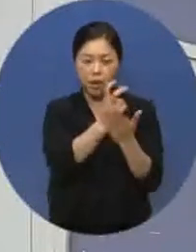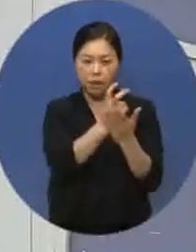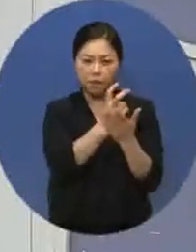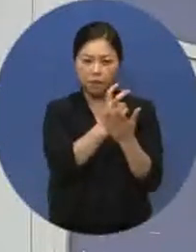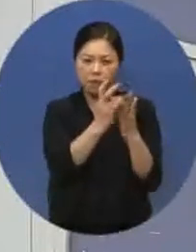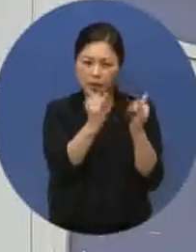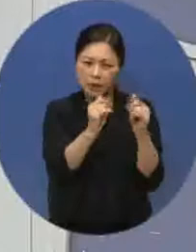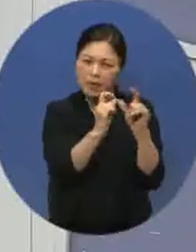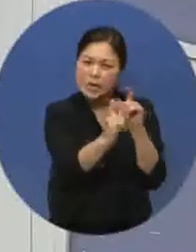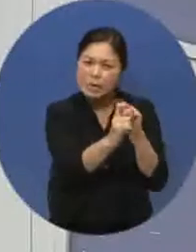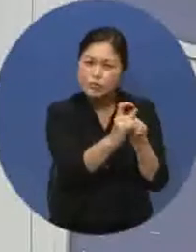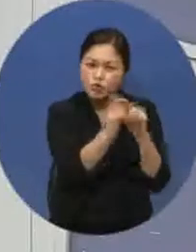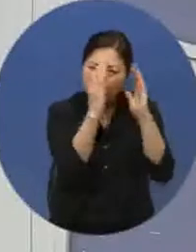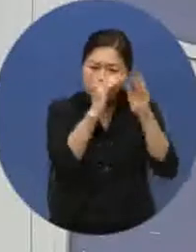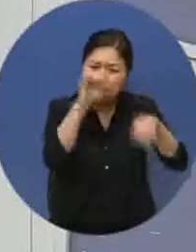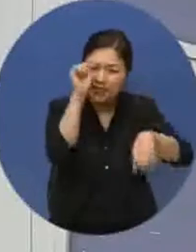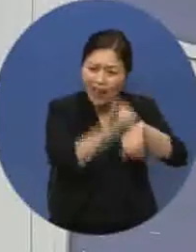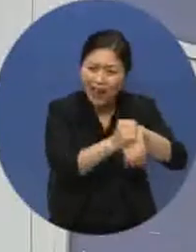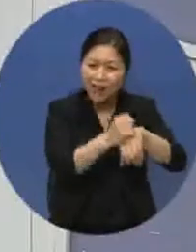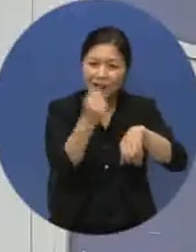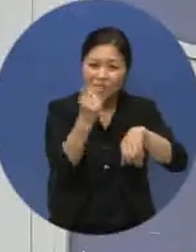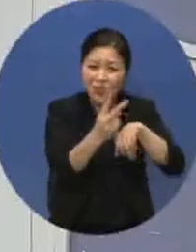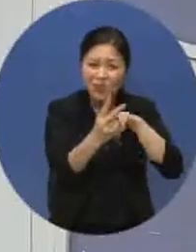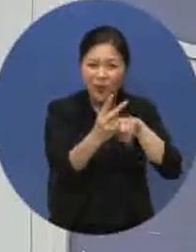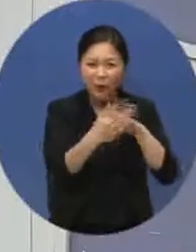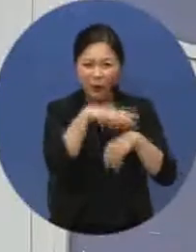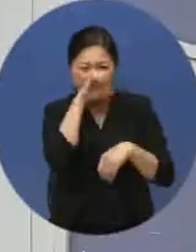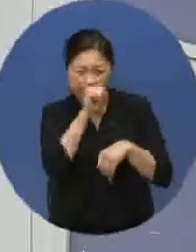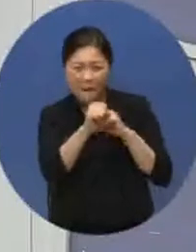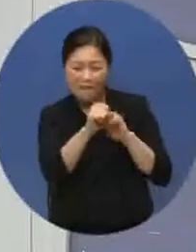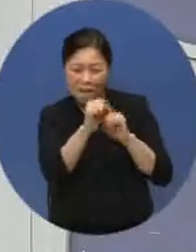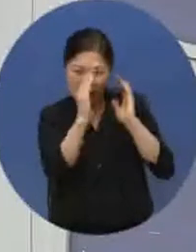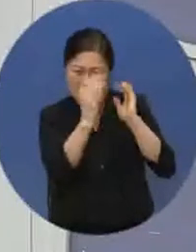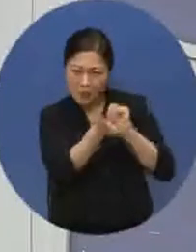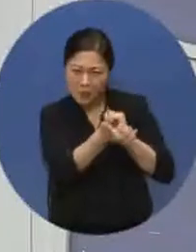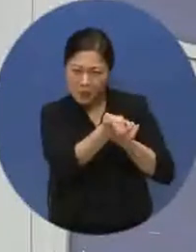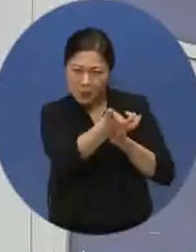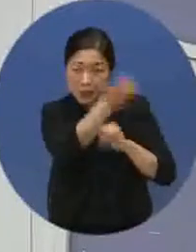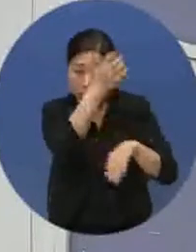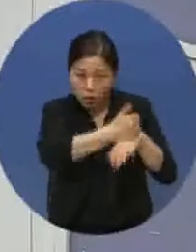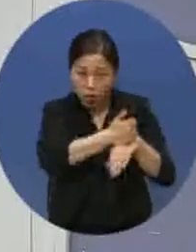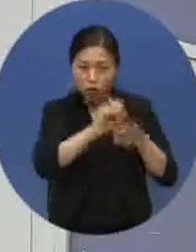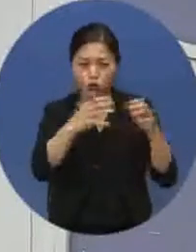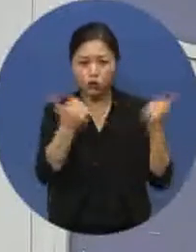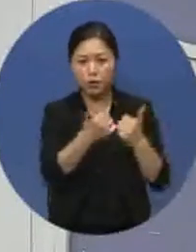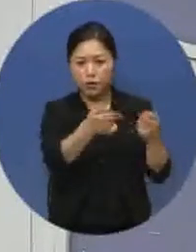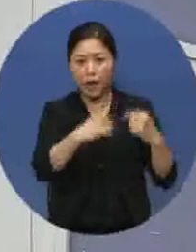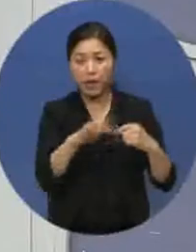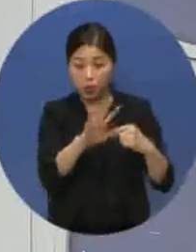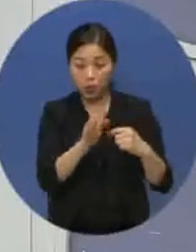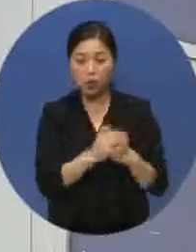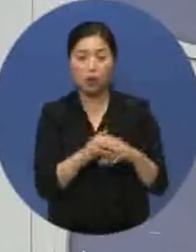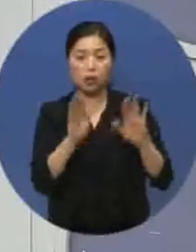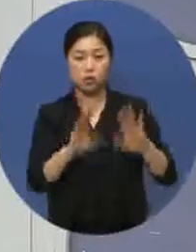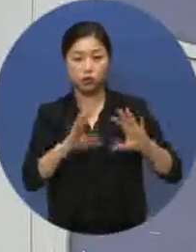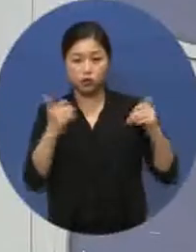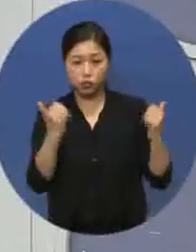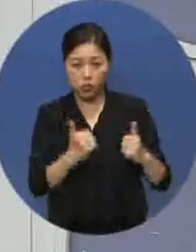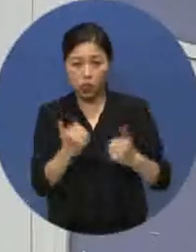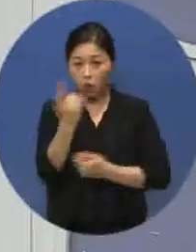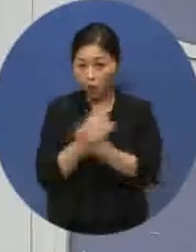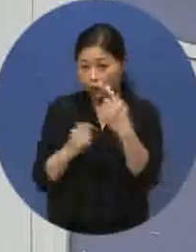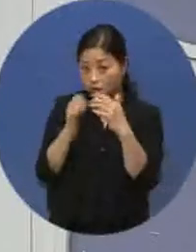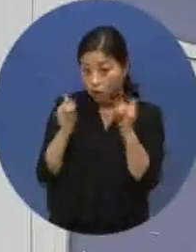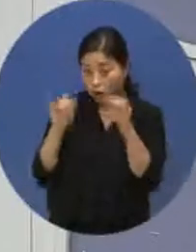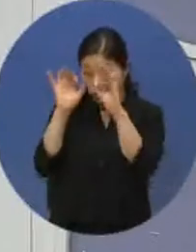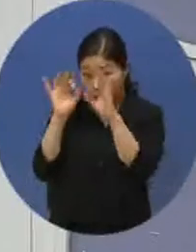소수 엘리트여가지고 공부 잘하고 뭐 엘리트 코스만 봤다가 국회 오는 것이 아니라 지금 국회를 구성하는 그 법조인 출신 의원들은